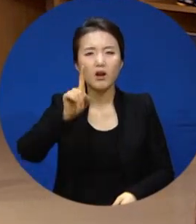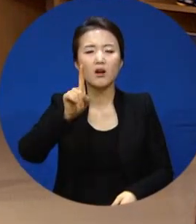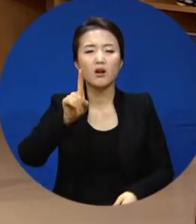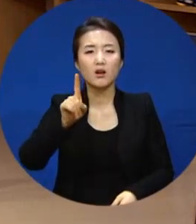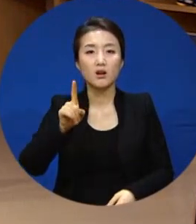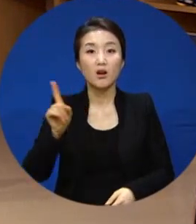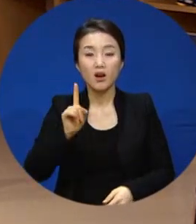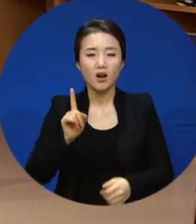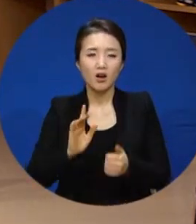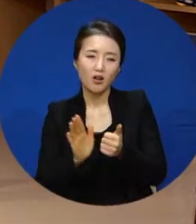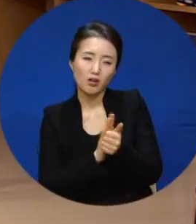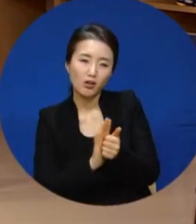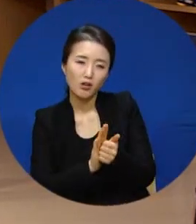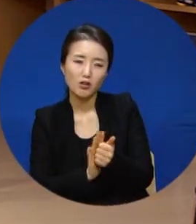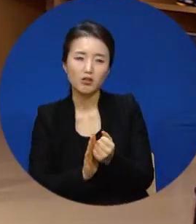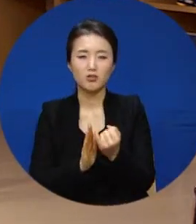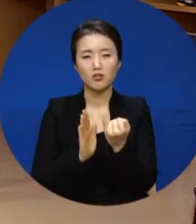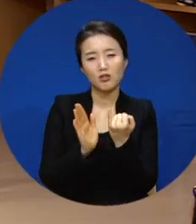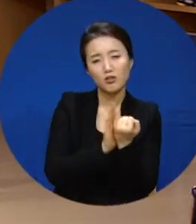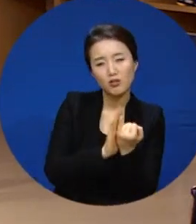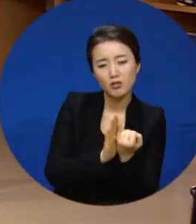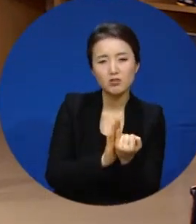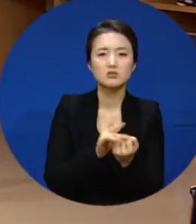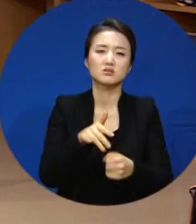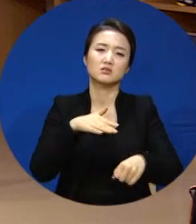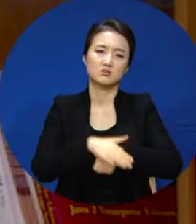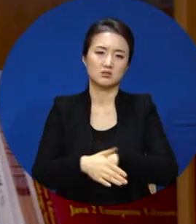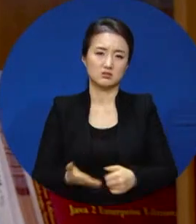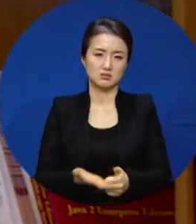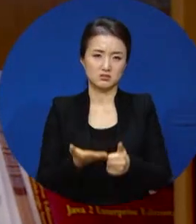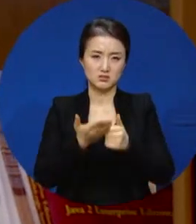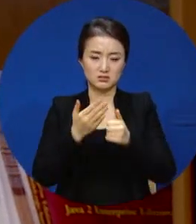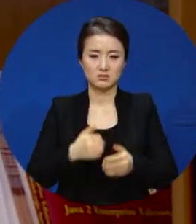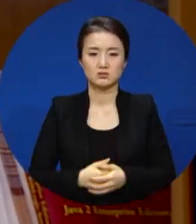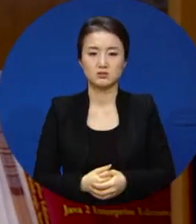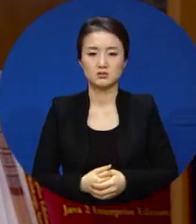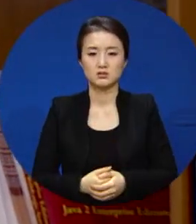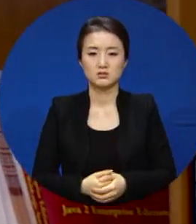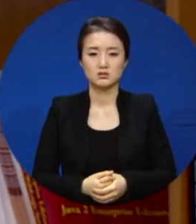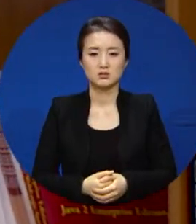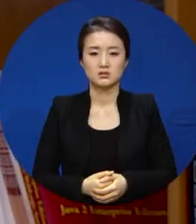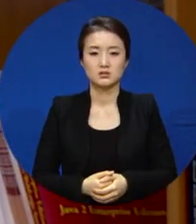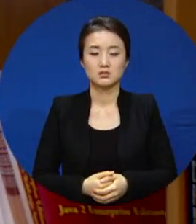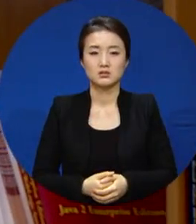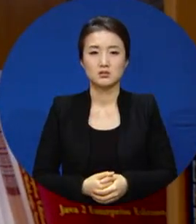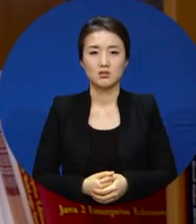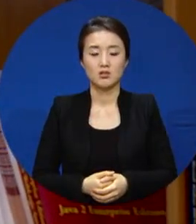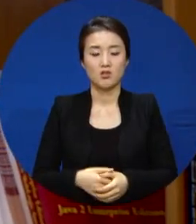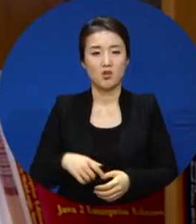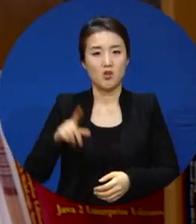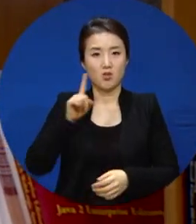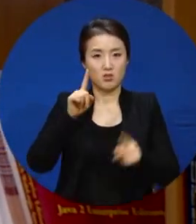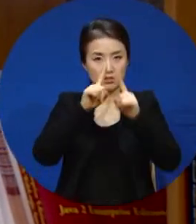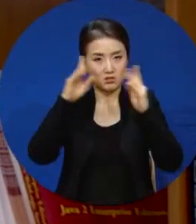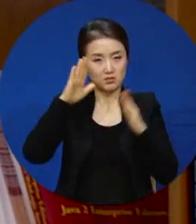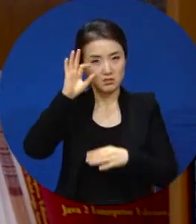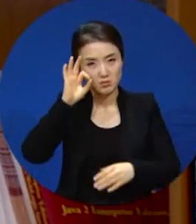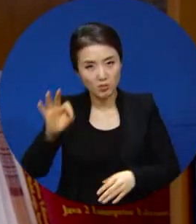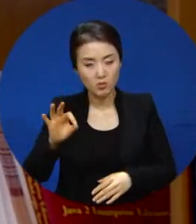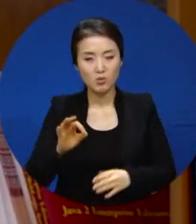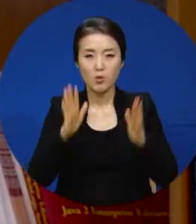심지어 어떤 경우는 저는 그런 경험은 어떻게 봤는데 대학생이 수강신청을 엄마가 하는 경우가 되는 거예요